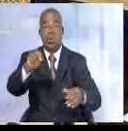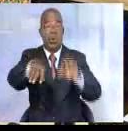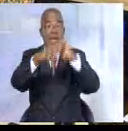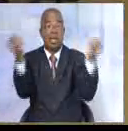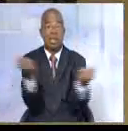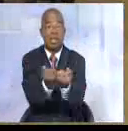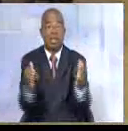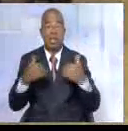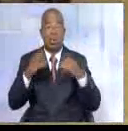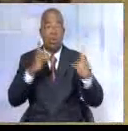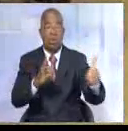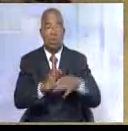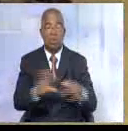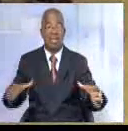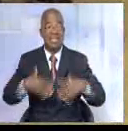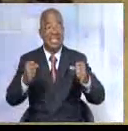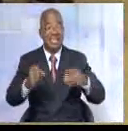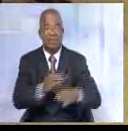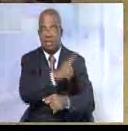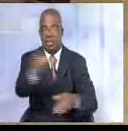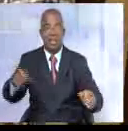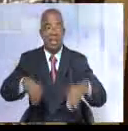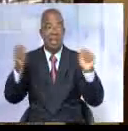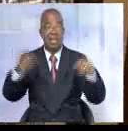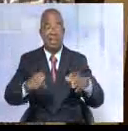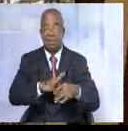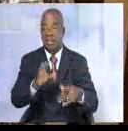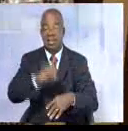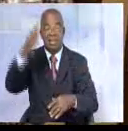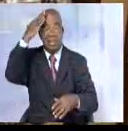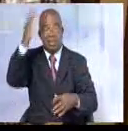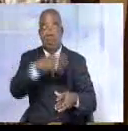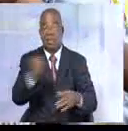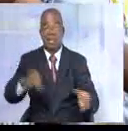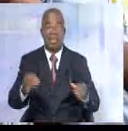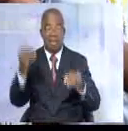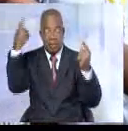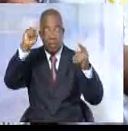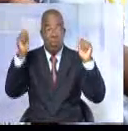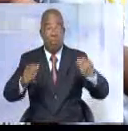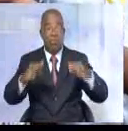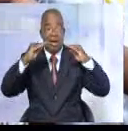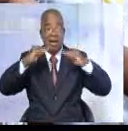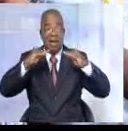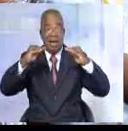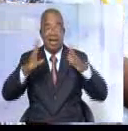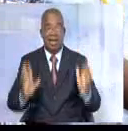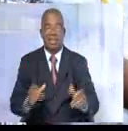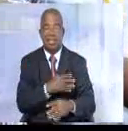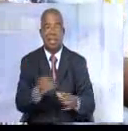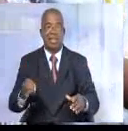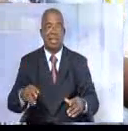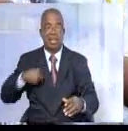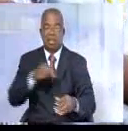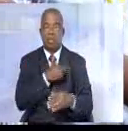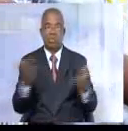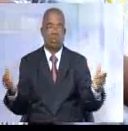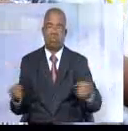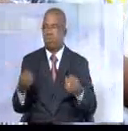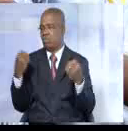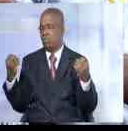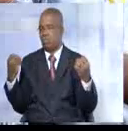du renforcement de leurs capacités pour mieux mener la lutte contre la pandémie du siècle. Nous sommes à 3,4% comme taux